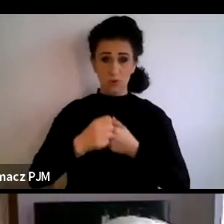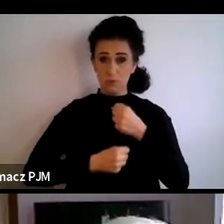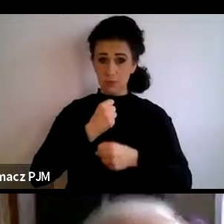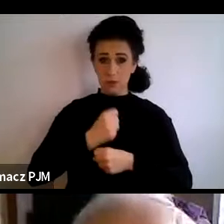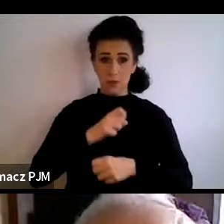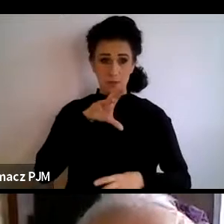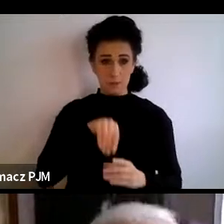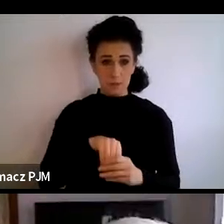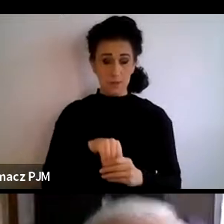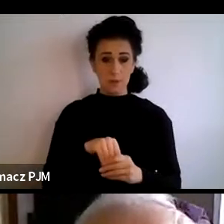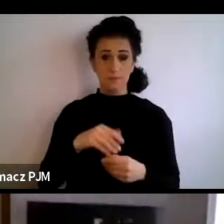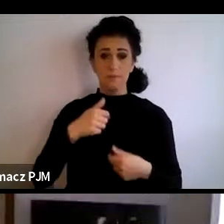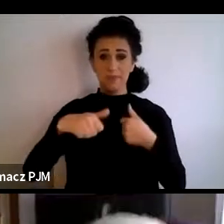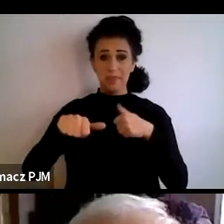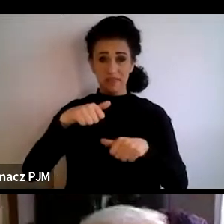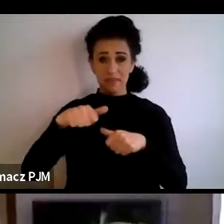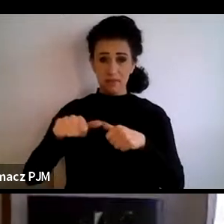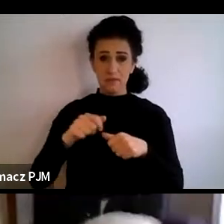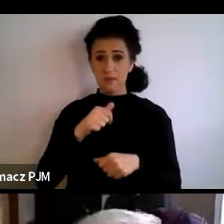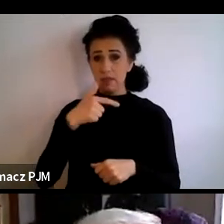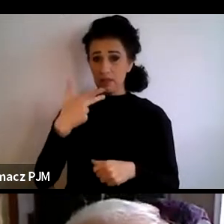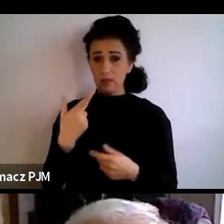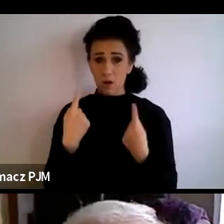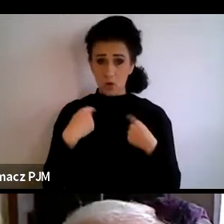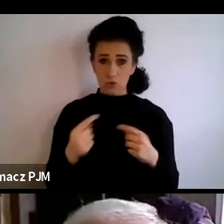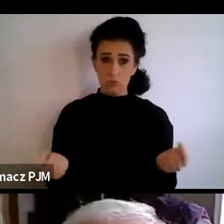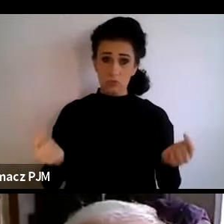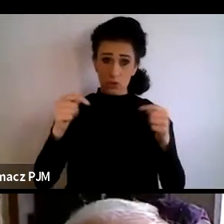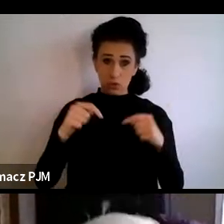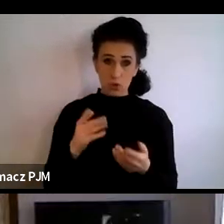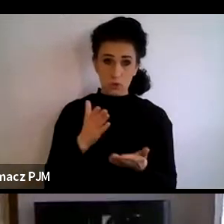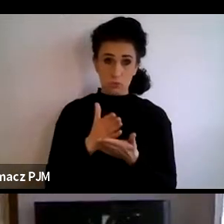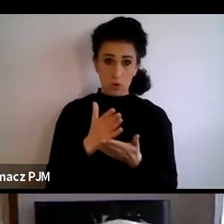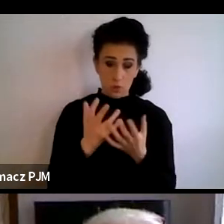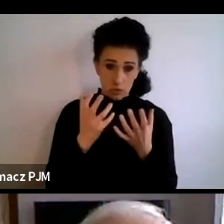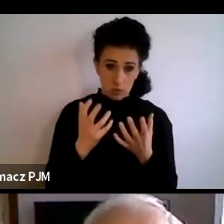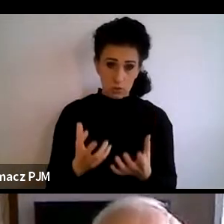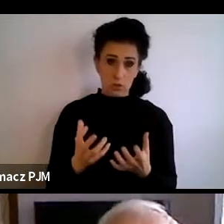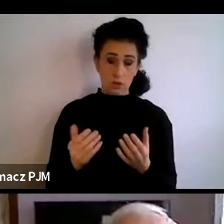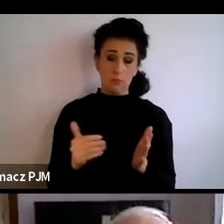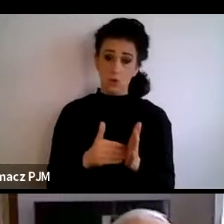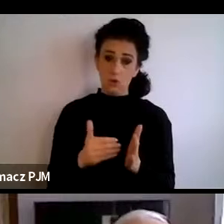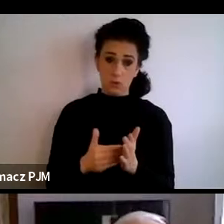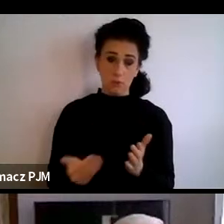w tygodniu po parę osób przychodzi po pomoc psychologiczną.